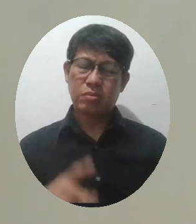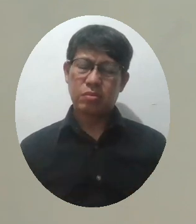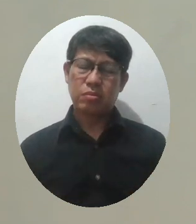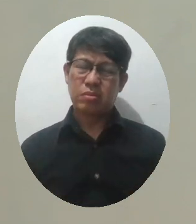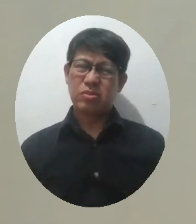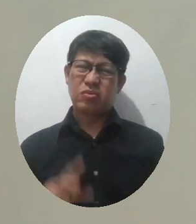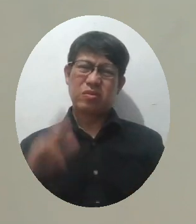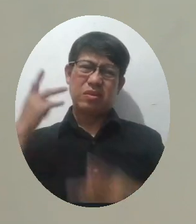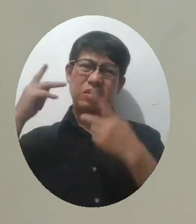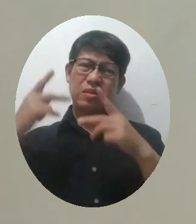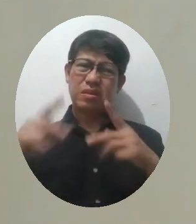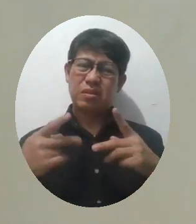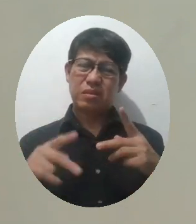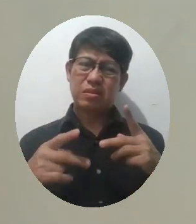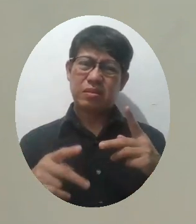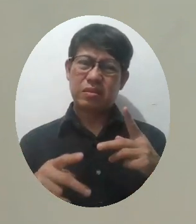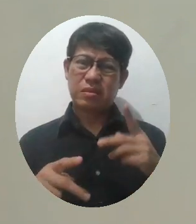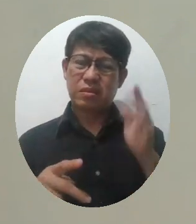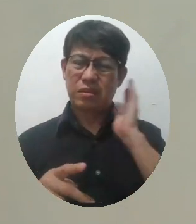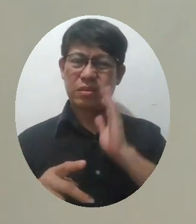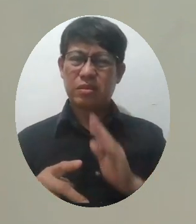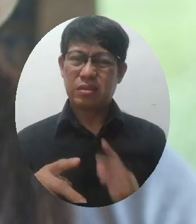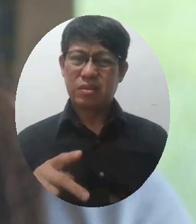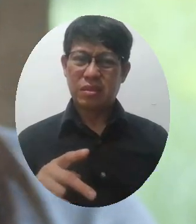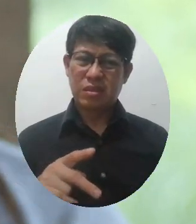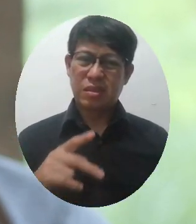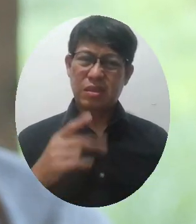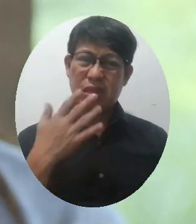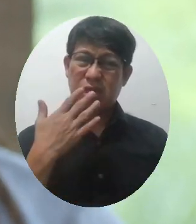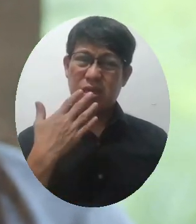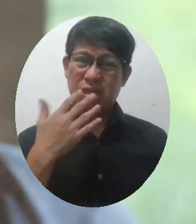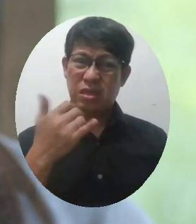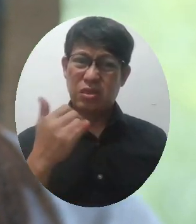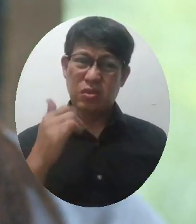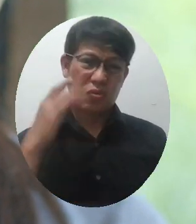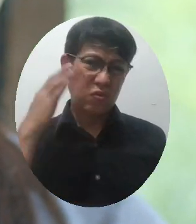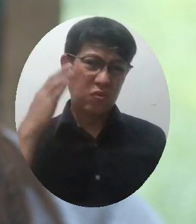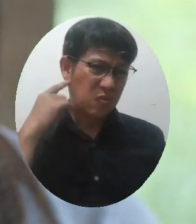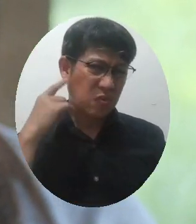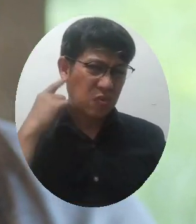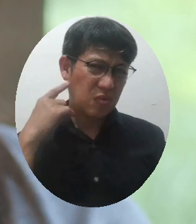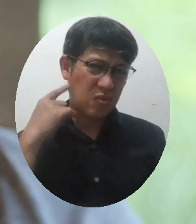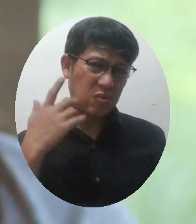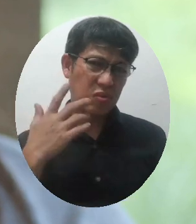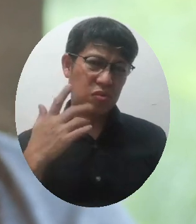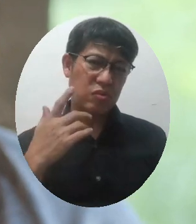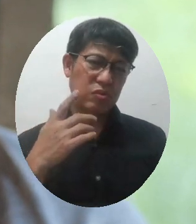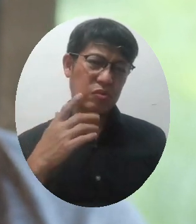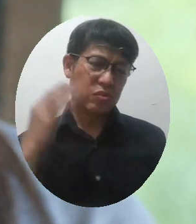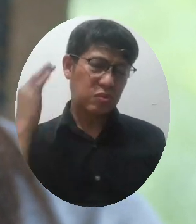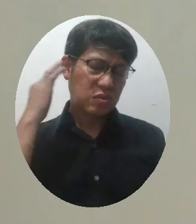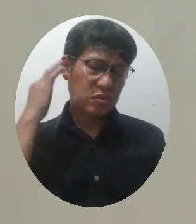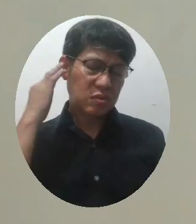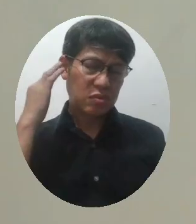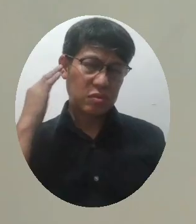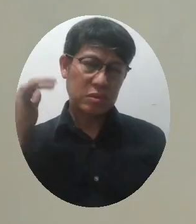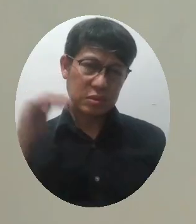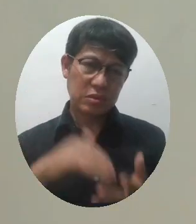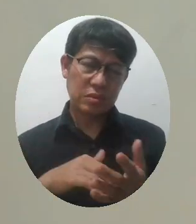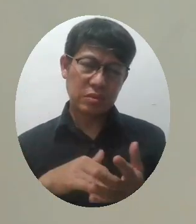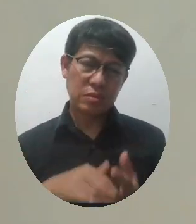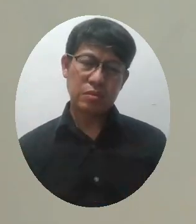lang. Hanggang sa kumirot na siya, lumalabas na siya ng parang luga na. Luga na, tapos nilalagyan ko lang ng bulak. Pagka mga